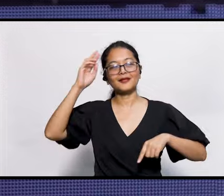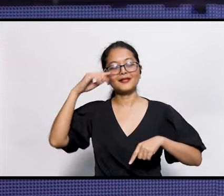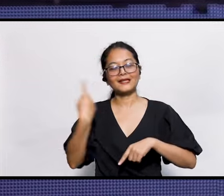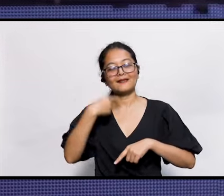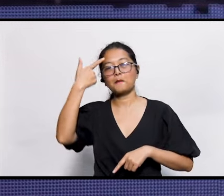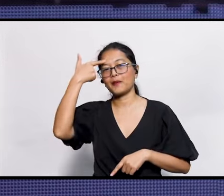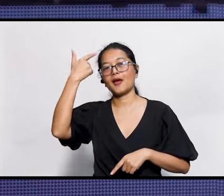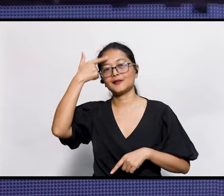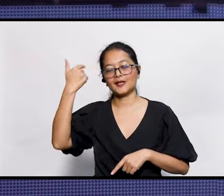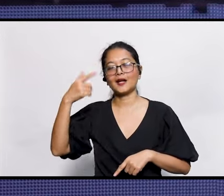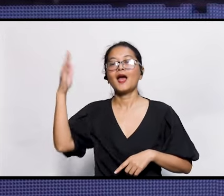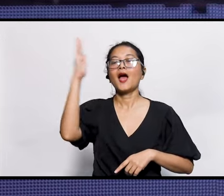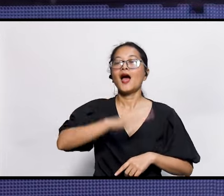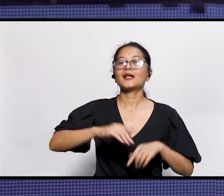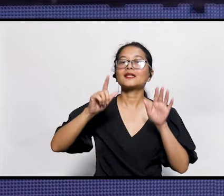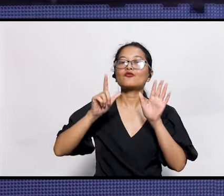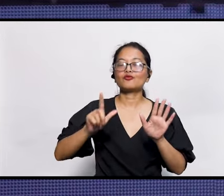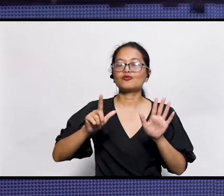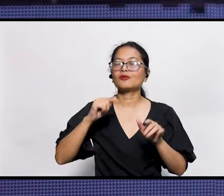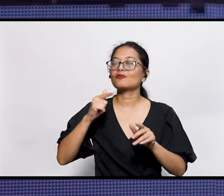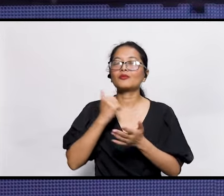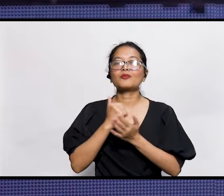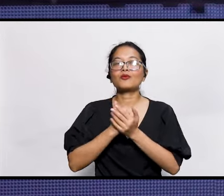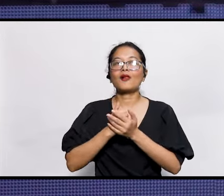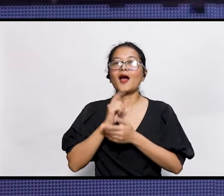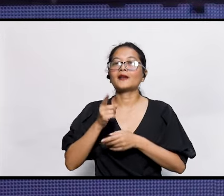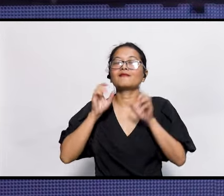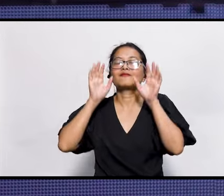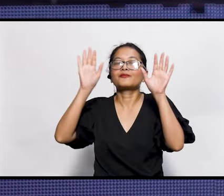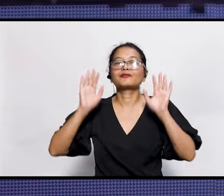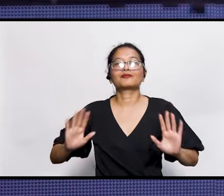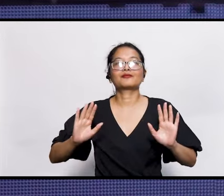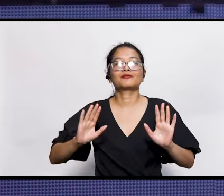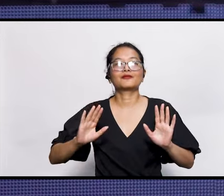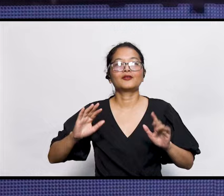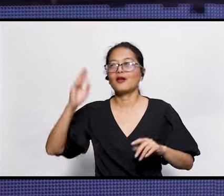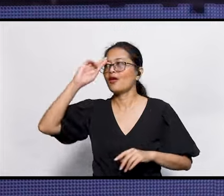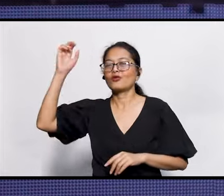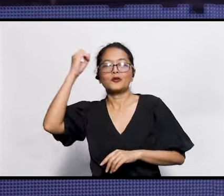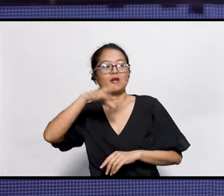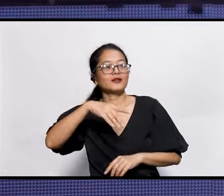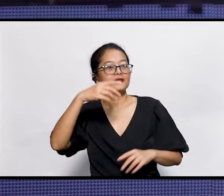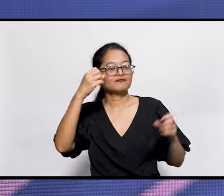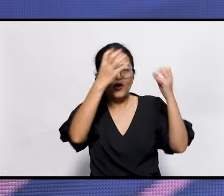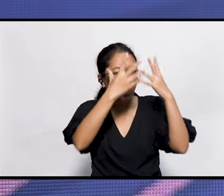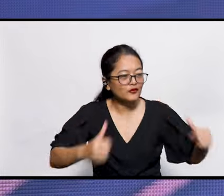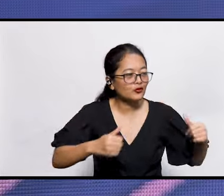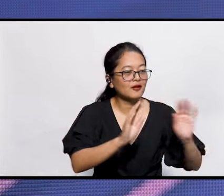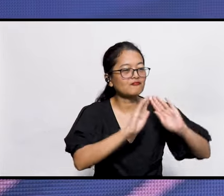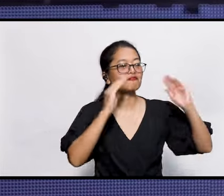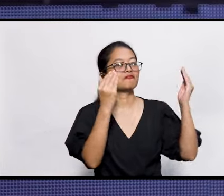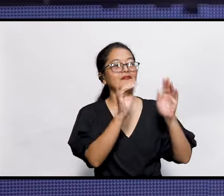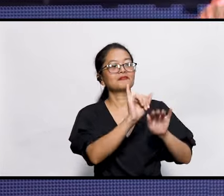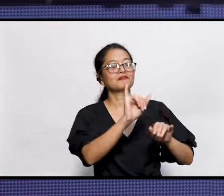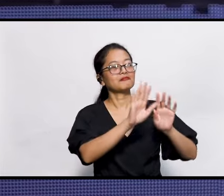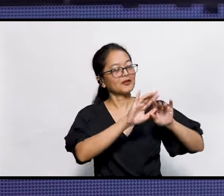terjadi yang luar biasa teman-teman dia tidak disuruh hancurkan ya hari ketujuh ya Langsung kamu bom